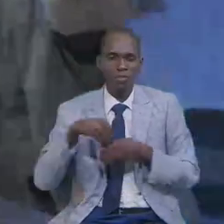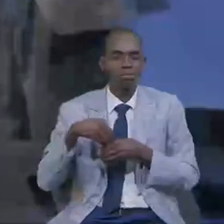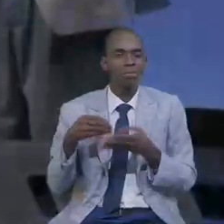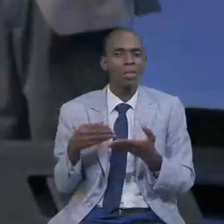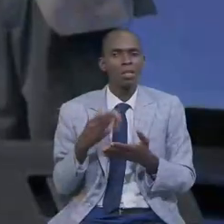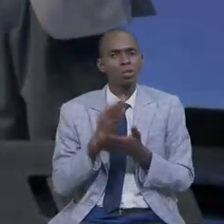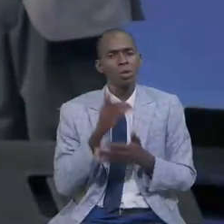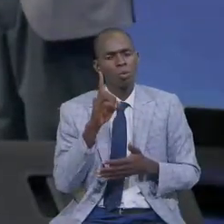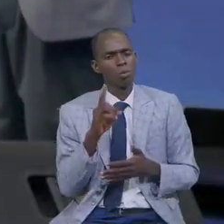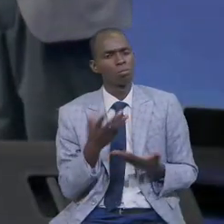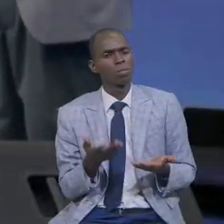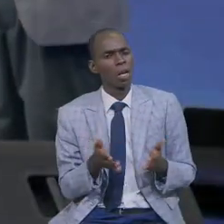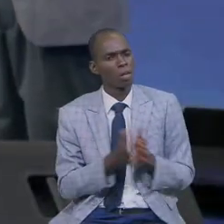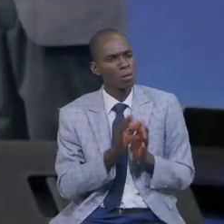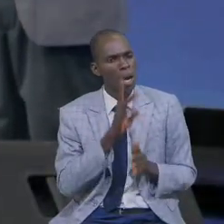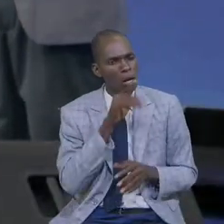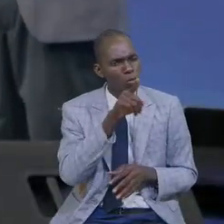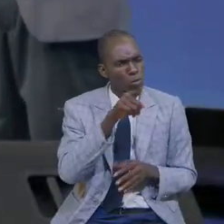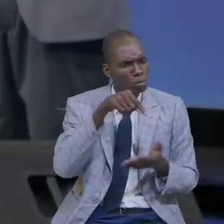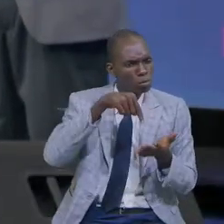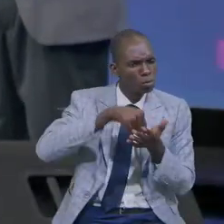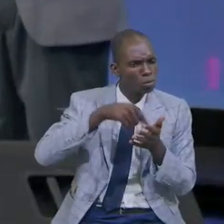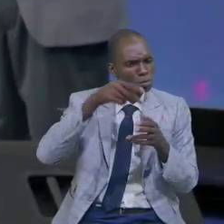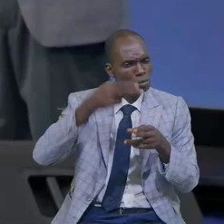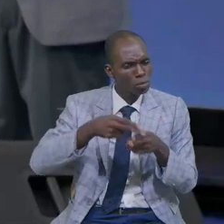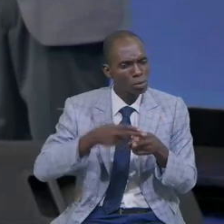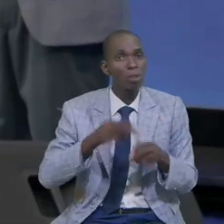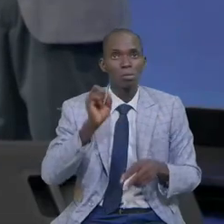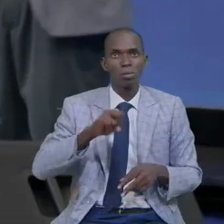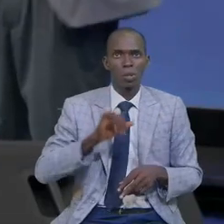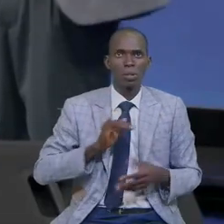dit, c'est pas toi tel monsieur? Oui, je le suis.